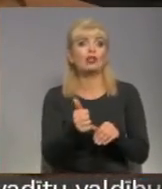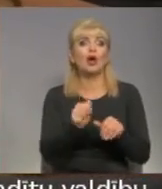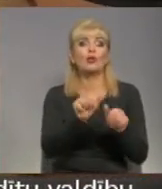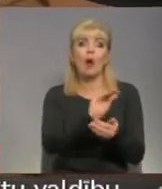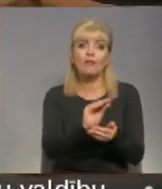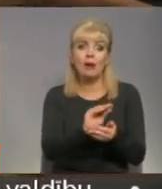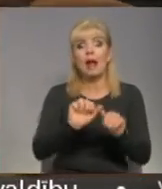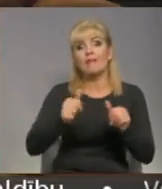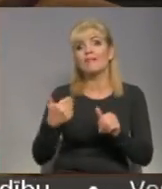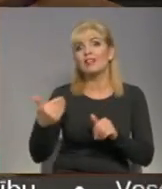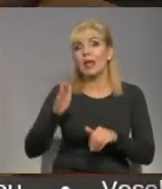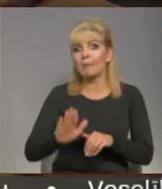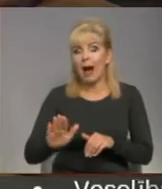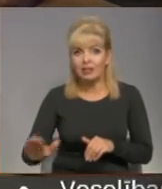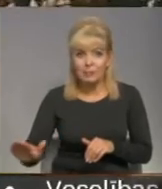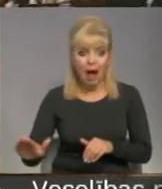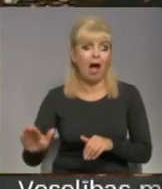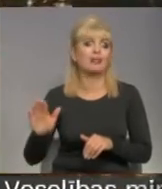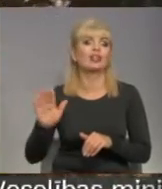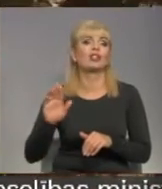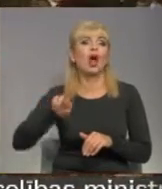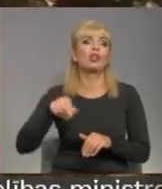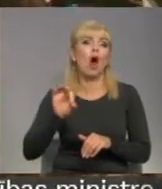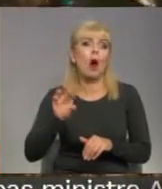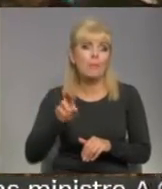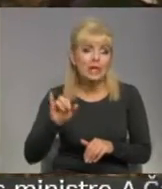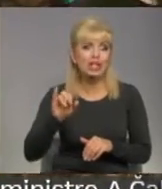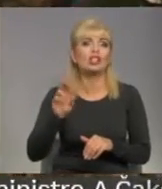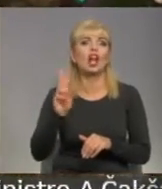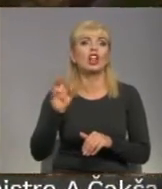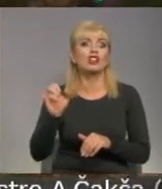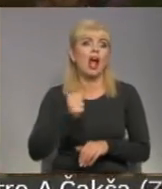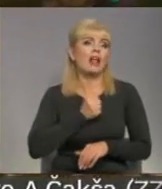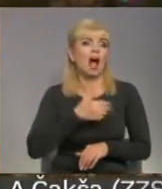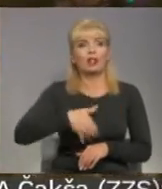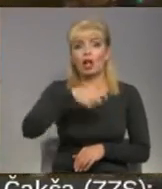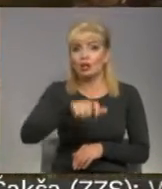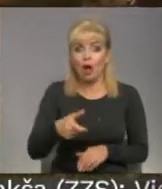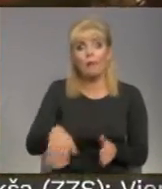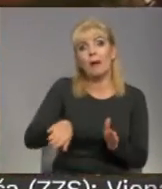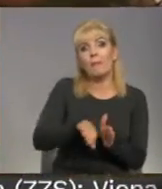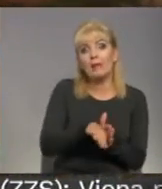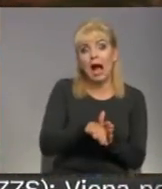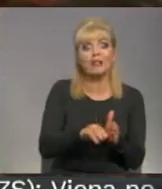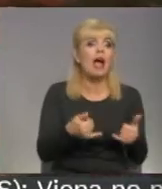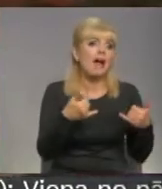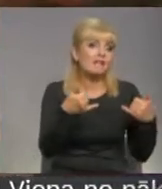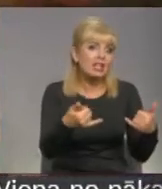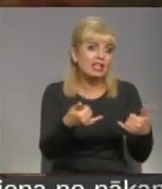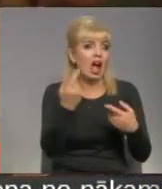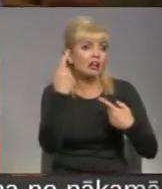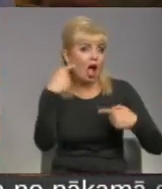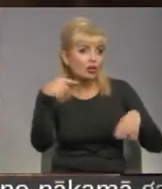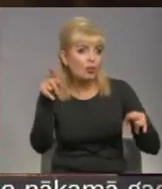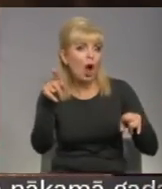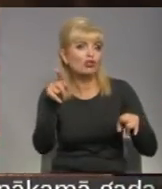Antona mazbērni Kati un Dominika Slišāni, kā arī latgalies skolēni, kas piedalījās Antonam Slišānam veltītajā radošo darbu